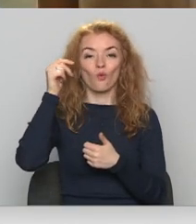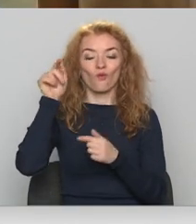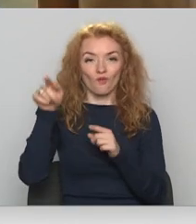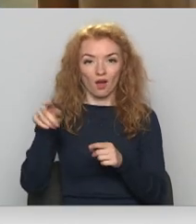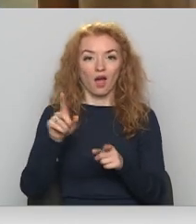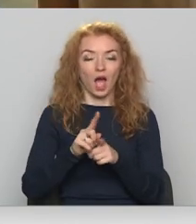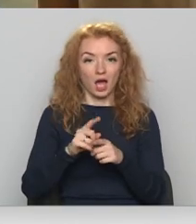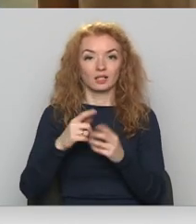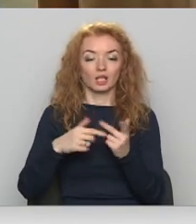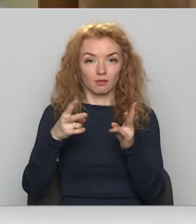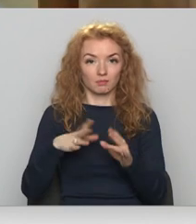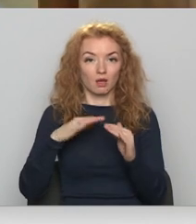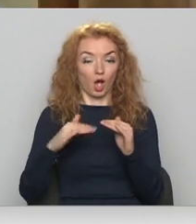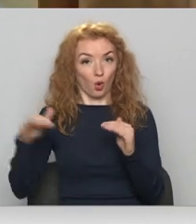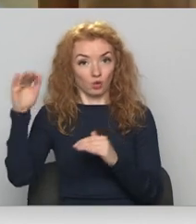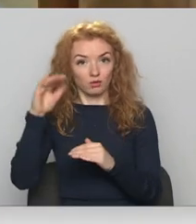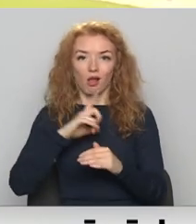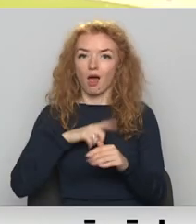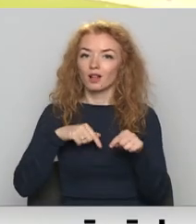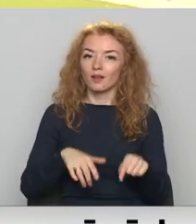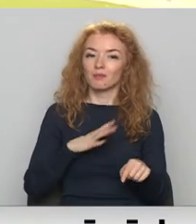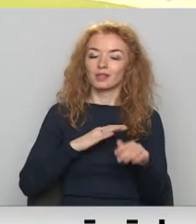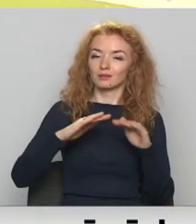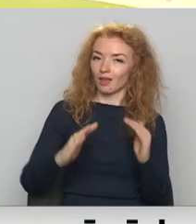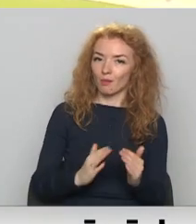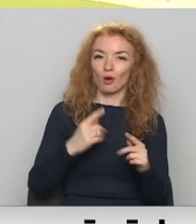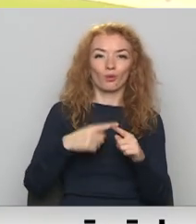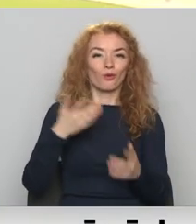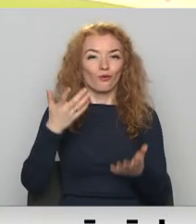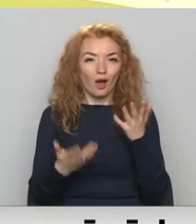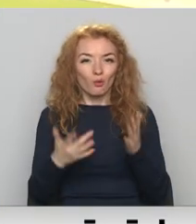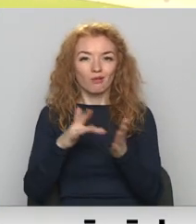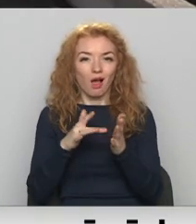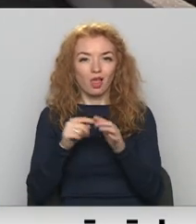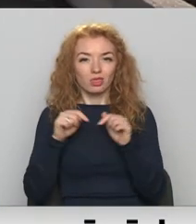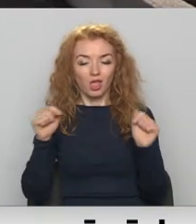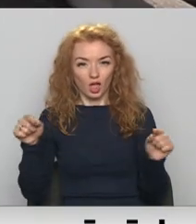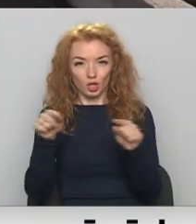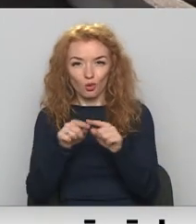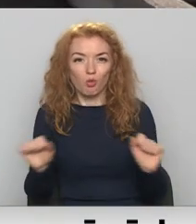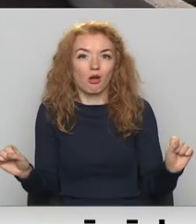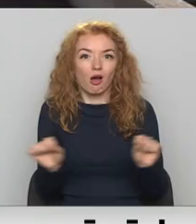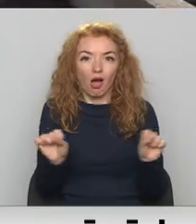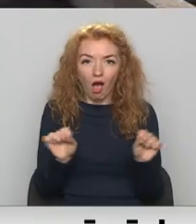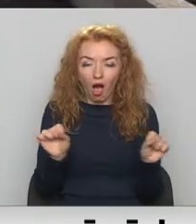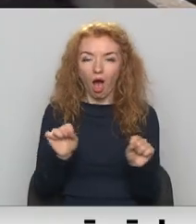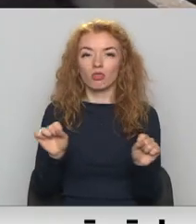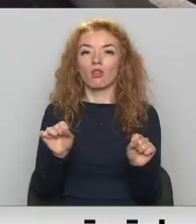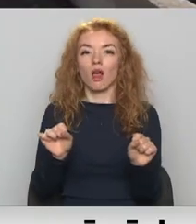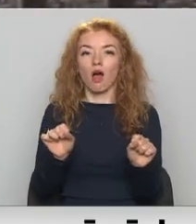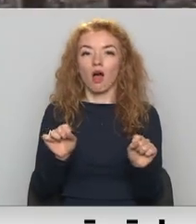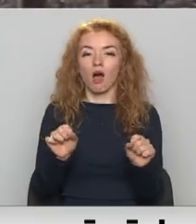rādītāji bija augstāki, Latvijā tie bija zemāki. Iespējams, varbūt kādu teritoriju ātrāk tā